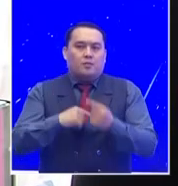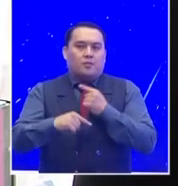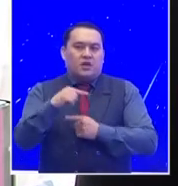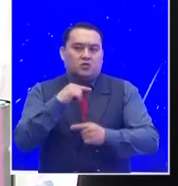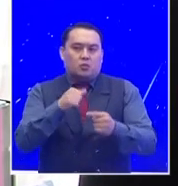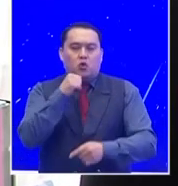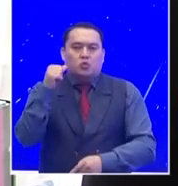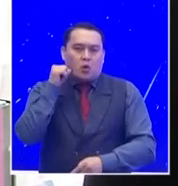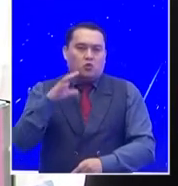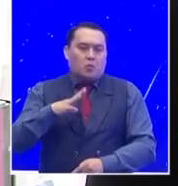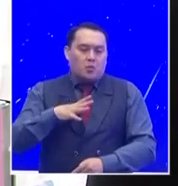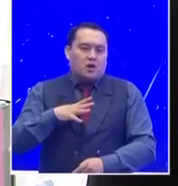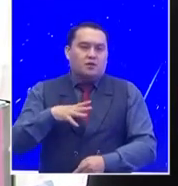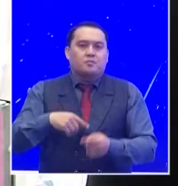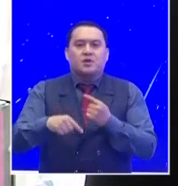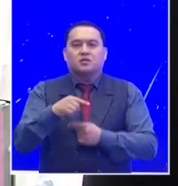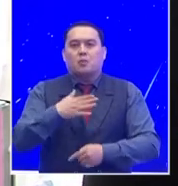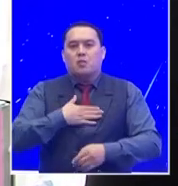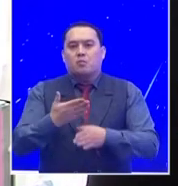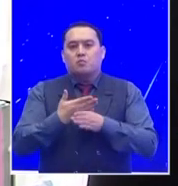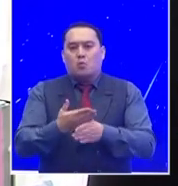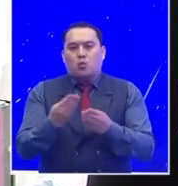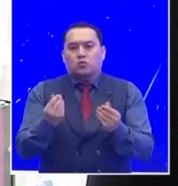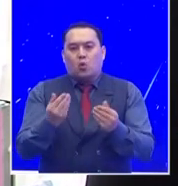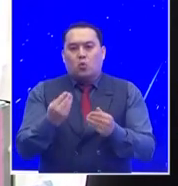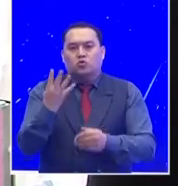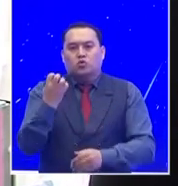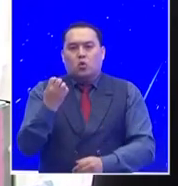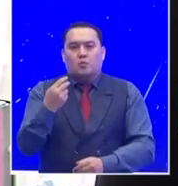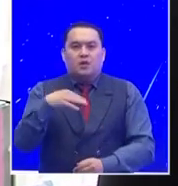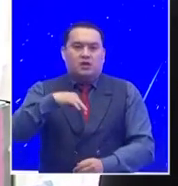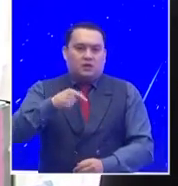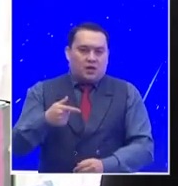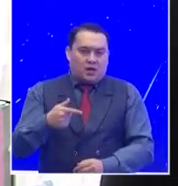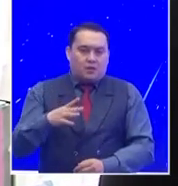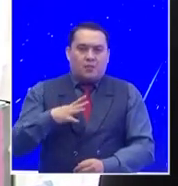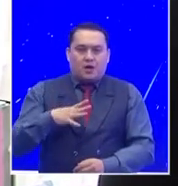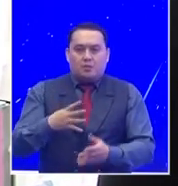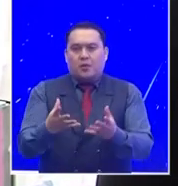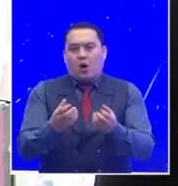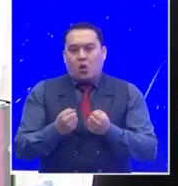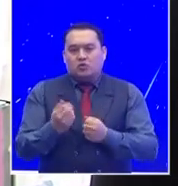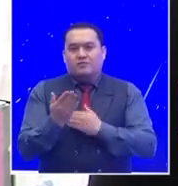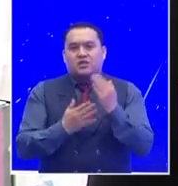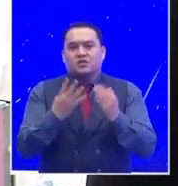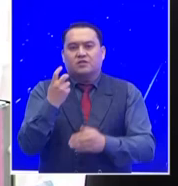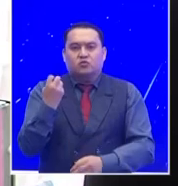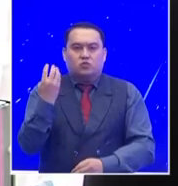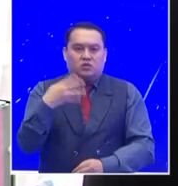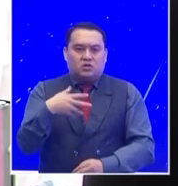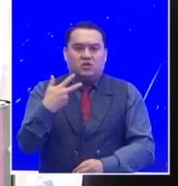В прошлом году в рамках дорожной карты бизнеса помощь на сумму порядка 4,5 миллиардов тенге получили свыше